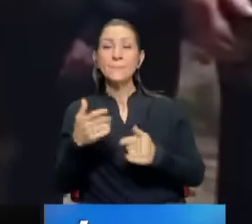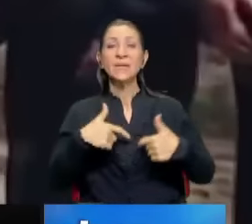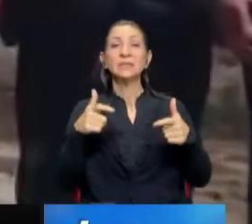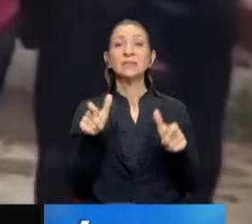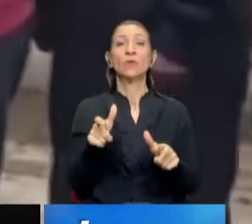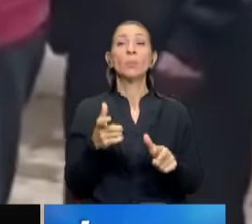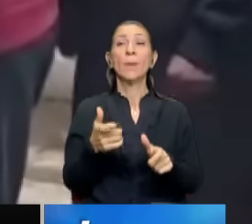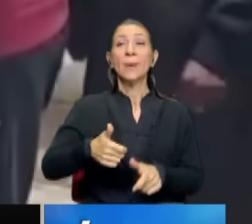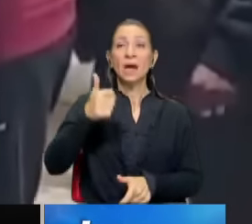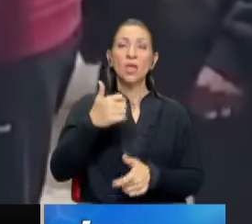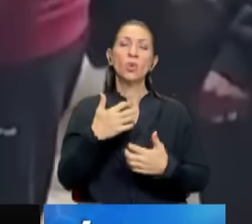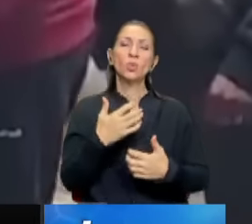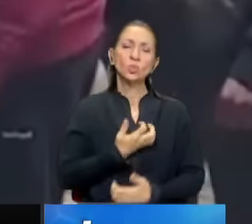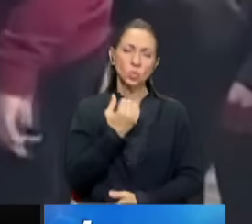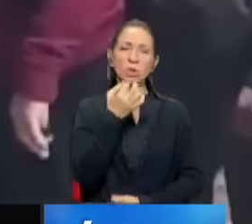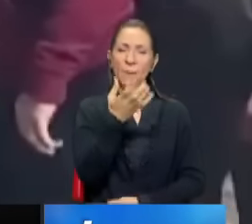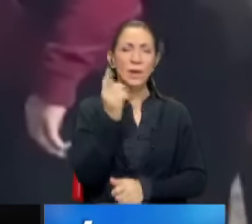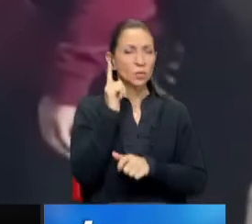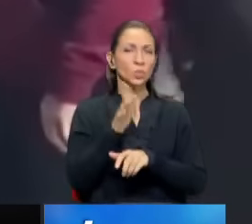Savunma Bakanlığı duyurdu.